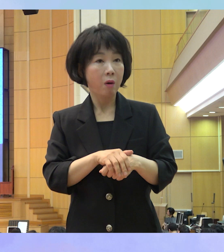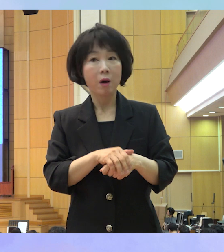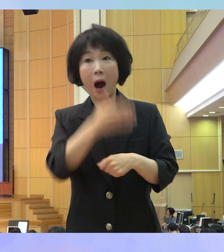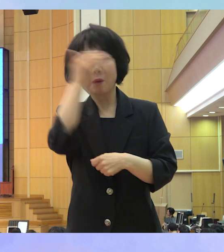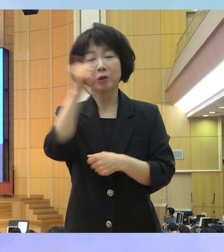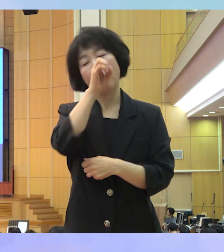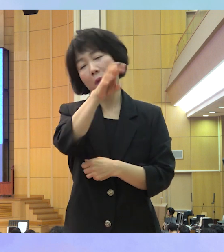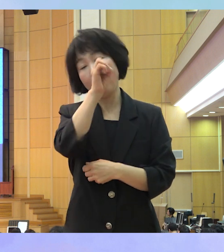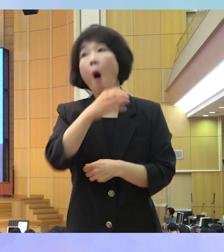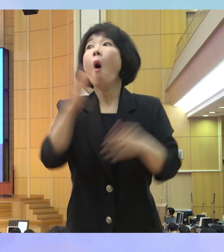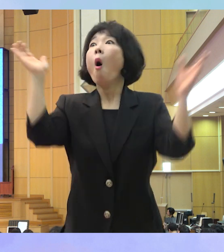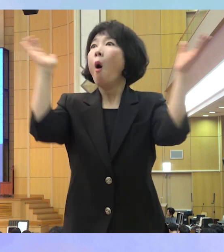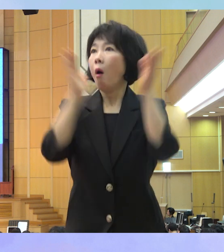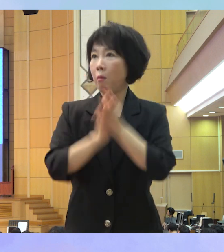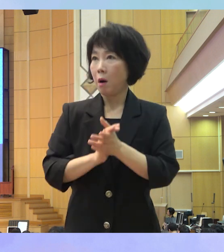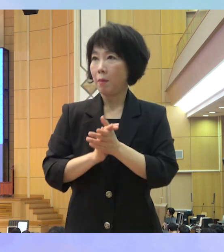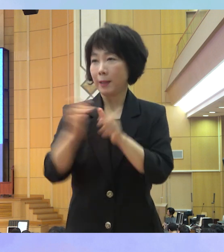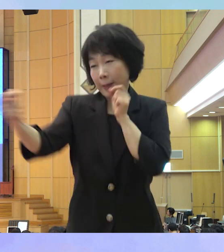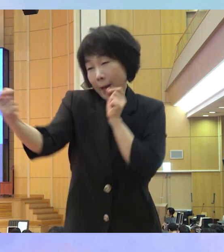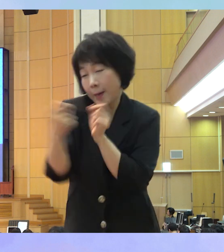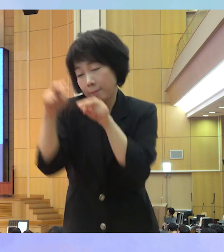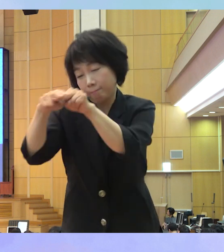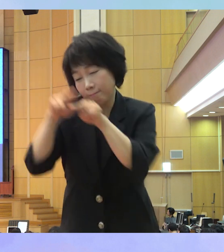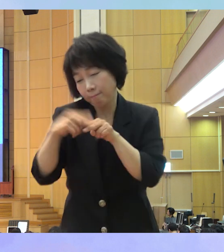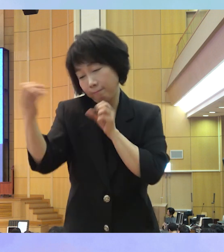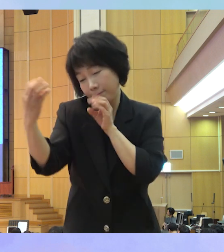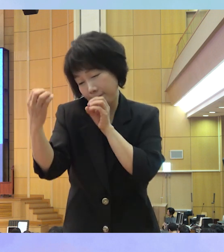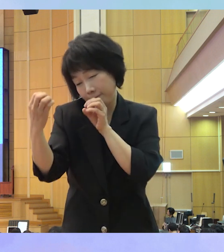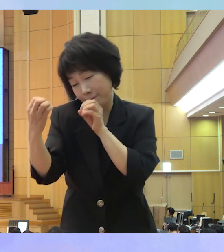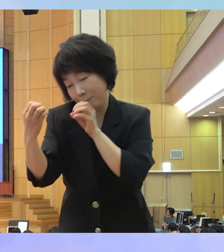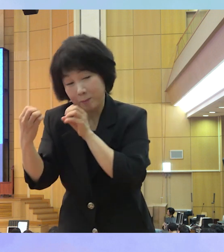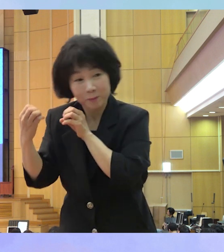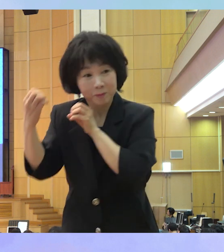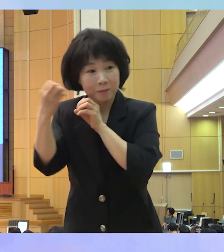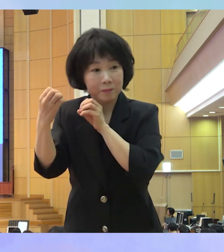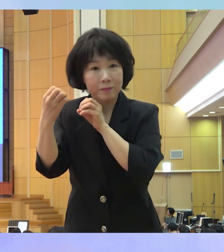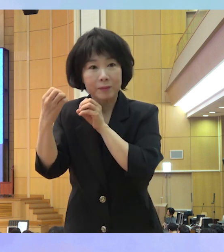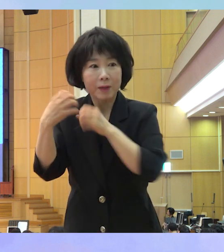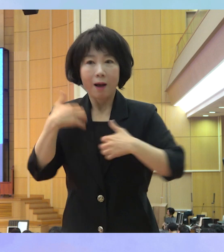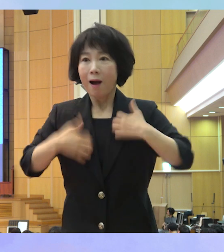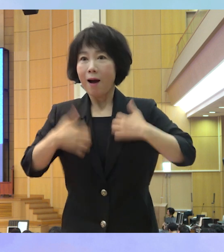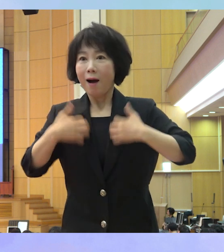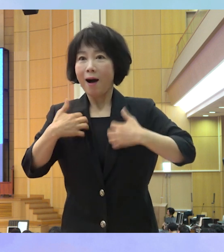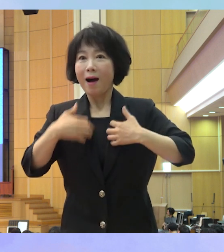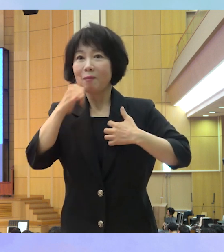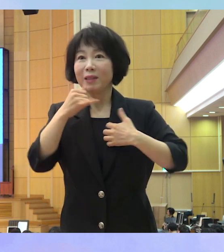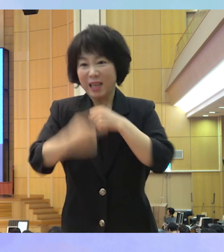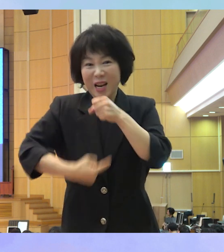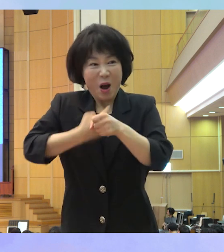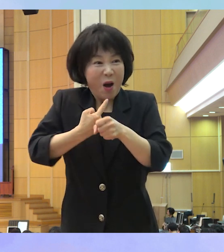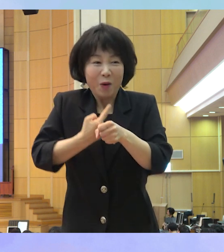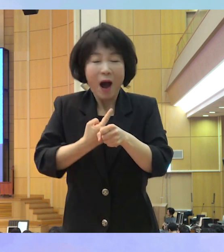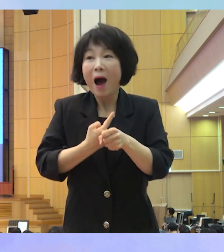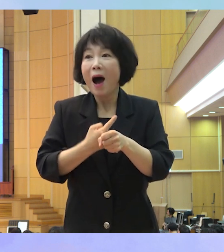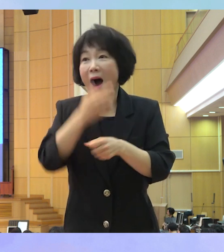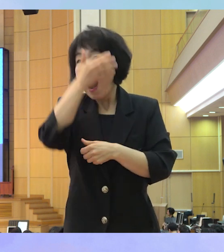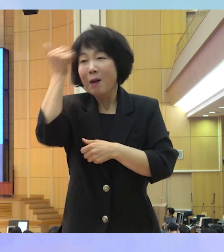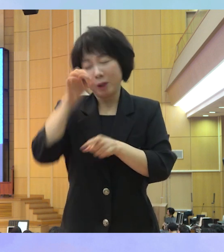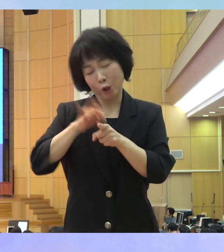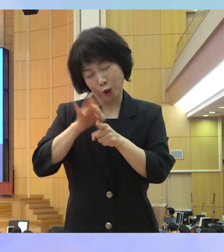할아버지? 이러면서 막 가까이 붙어서 앉잖아요. 그러면 그 말수 없으시던 분이 1년 할치 말을 다 하시는 거야.